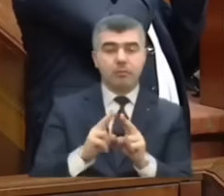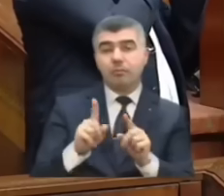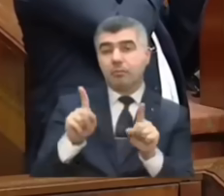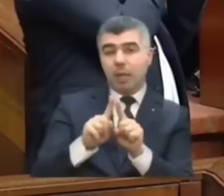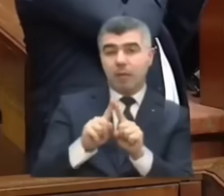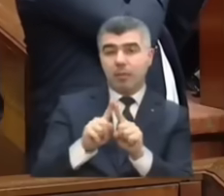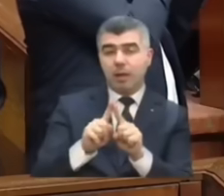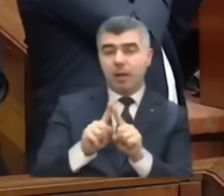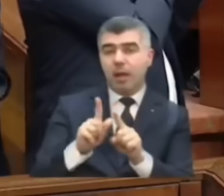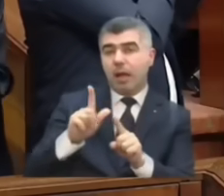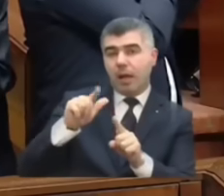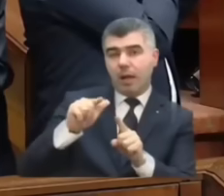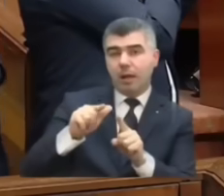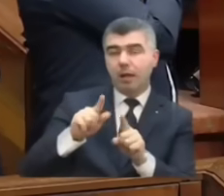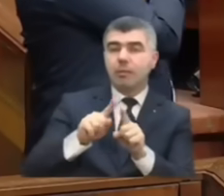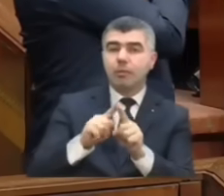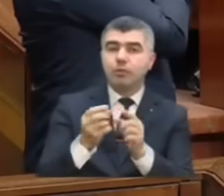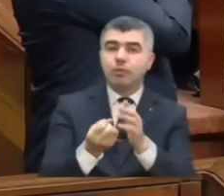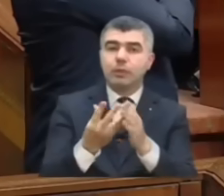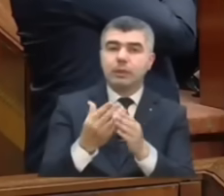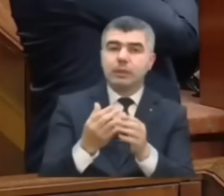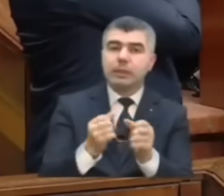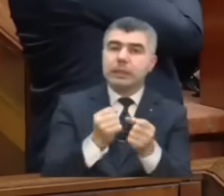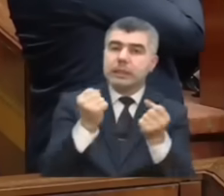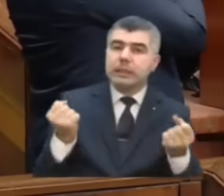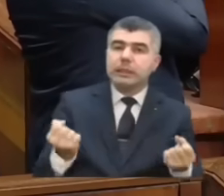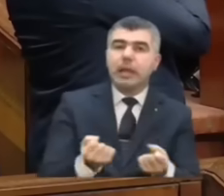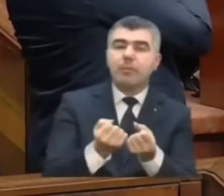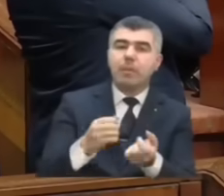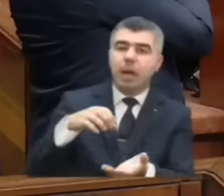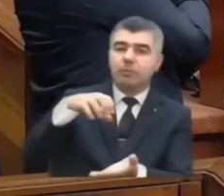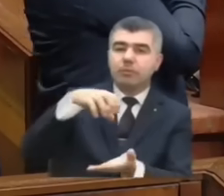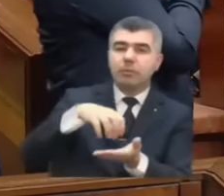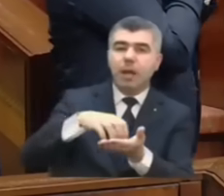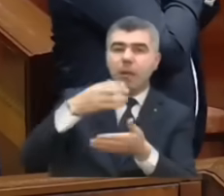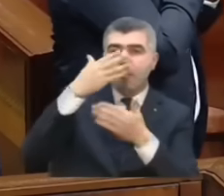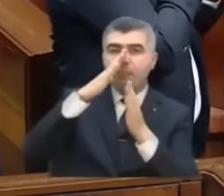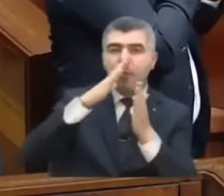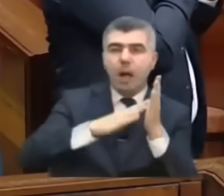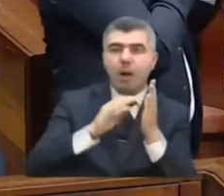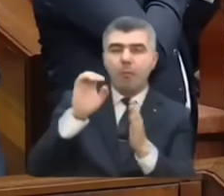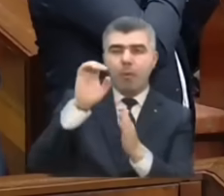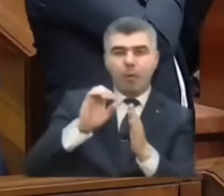من المستويات التي تعزز التنمية وتموقع بلادنا في الخارج؟ شكراً.